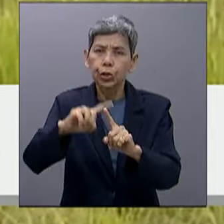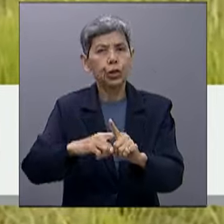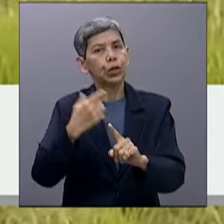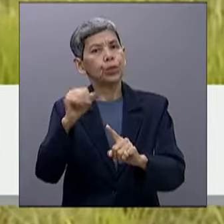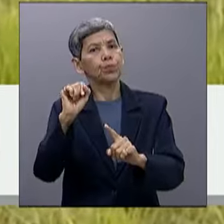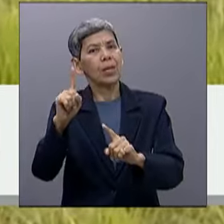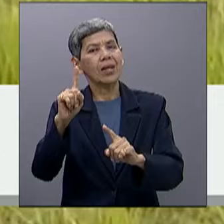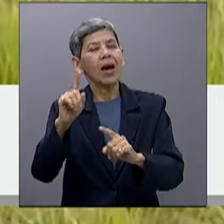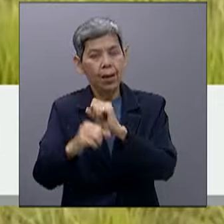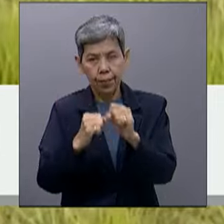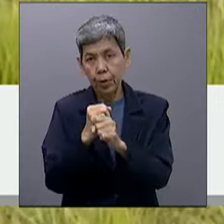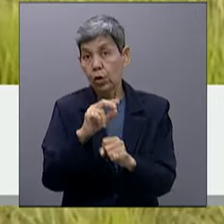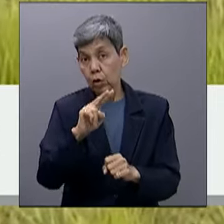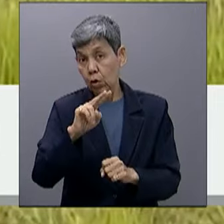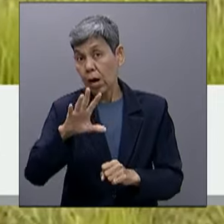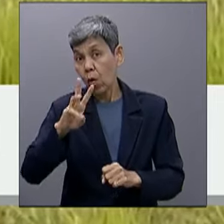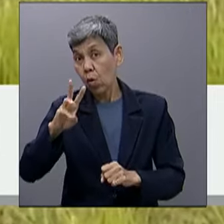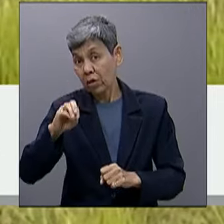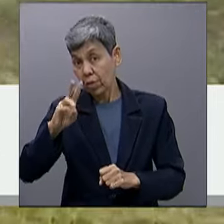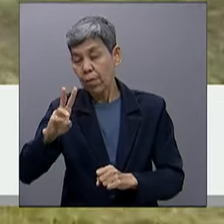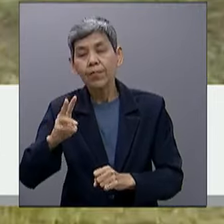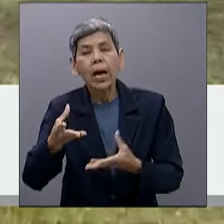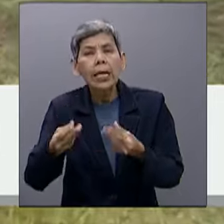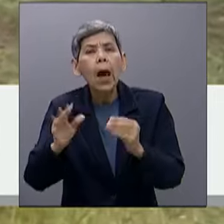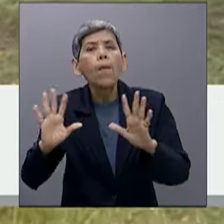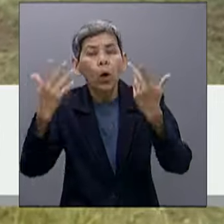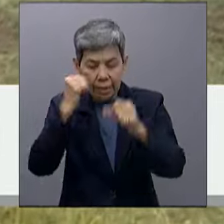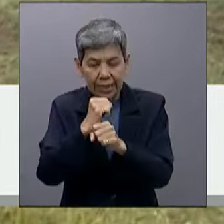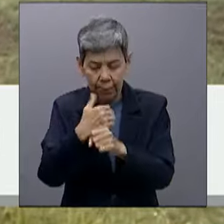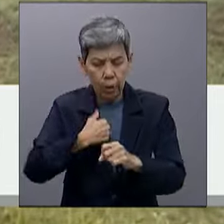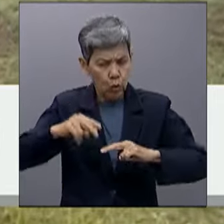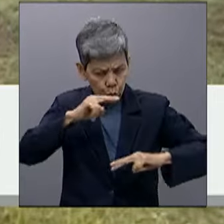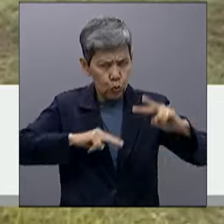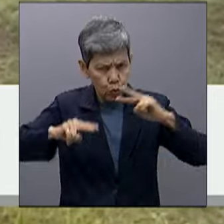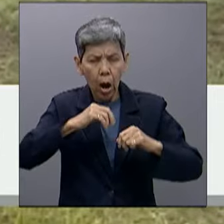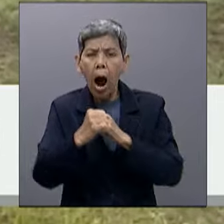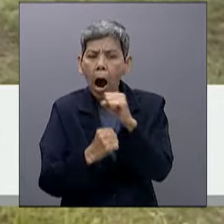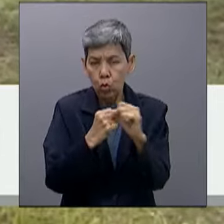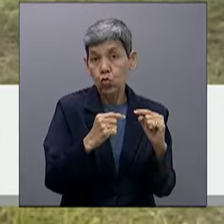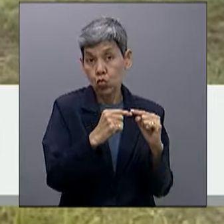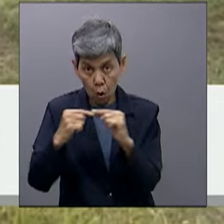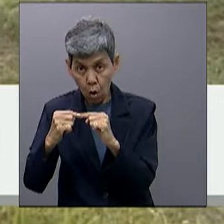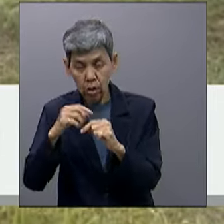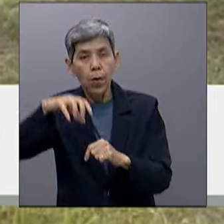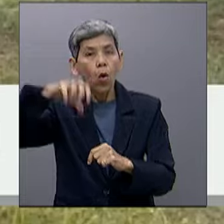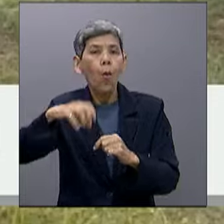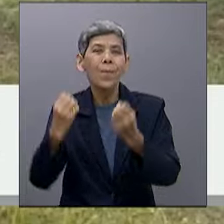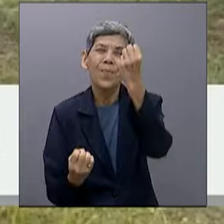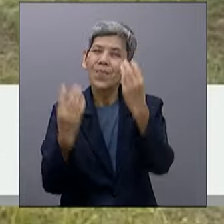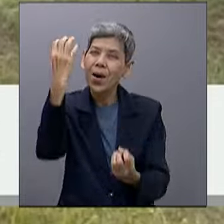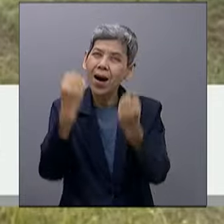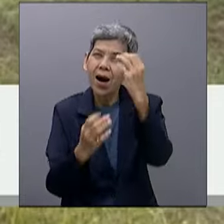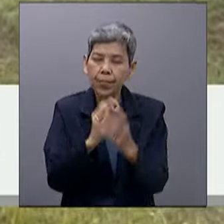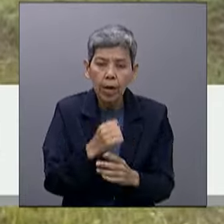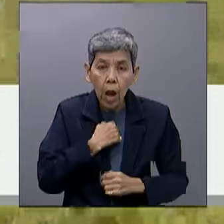พฤศจิกายนปี2566ตอนนี้อยู่ระหว่างการพิจารณาต่ออายุสัมปทานกับกลมป่าไม้ค่ะแต่